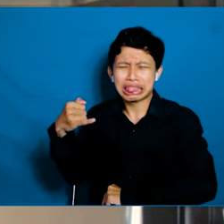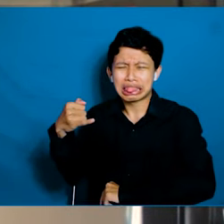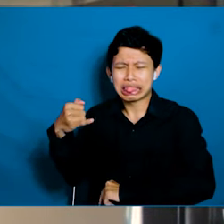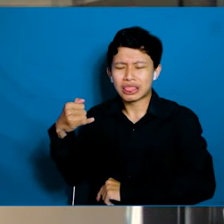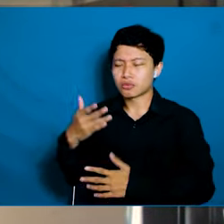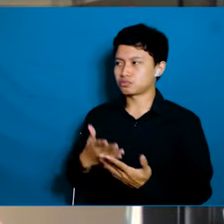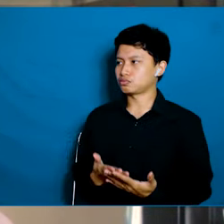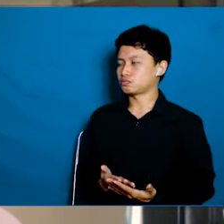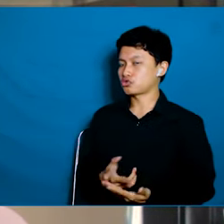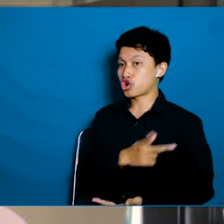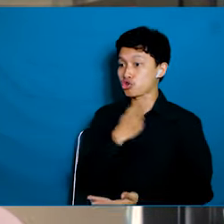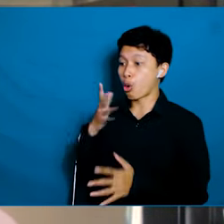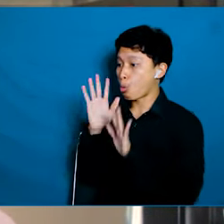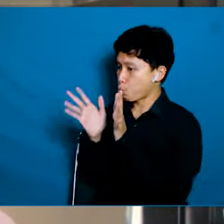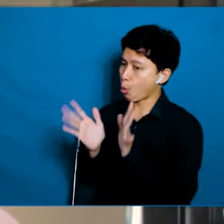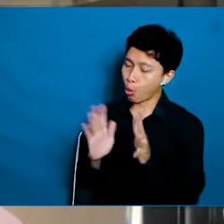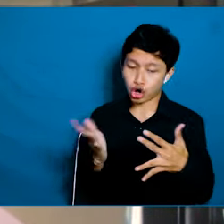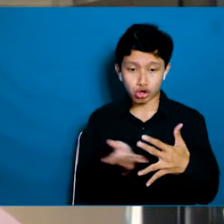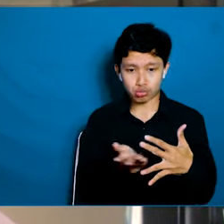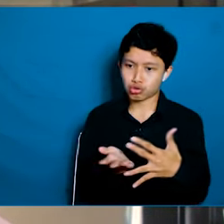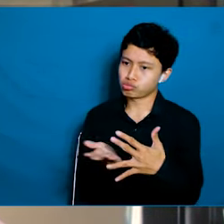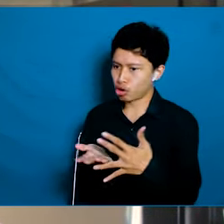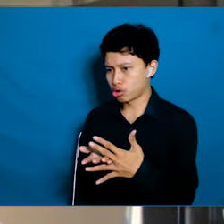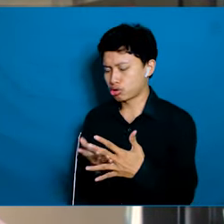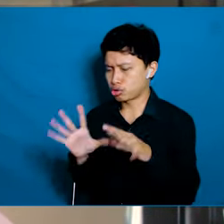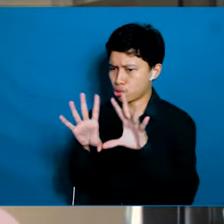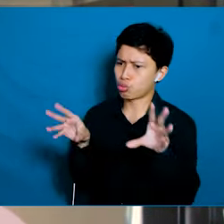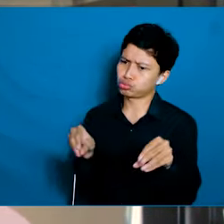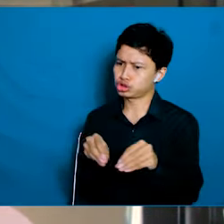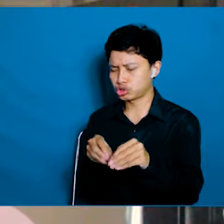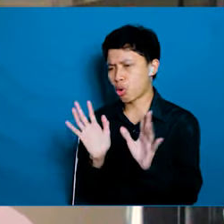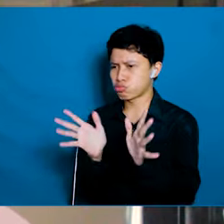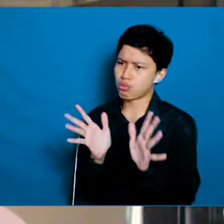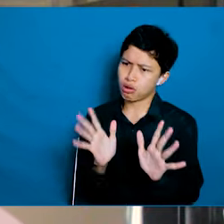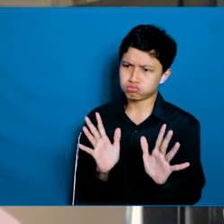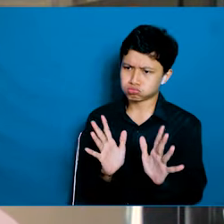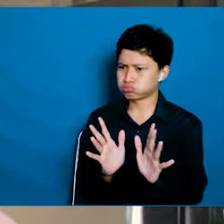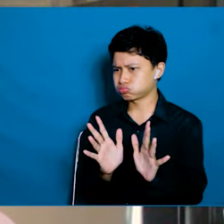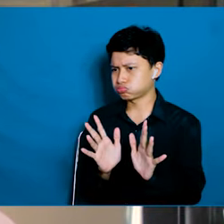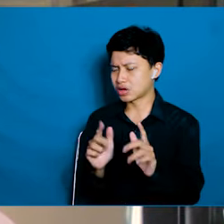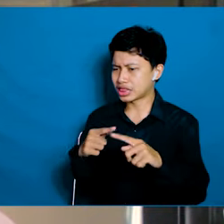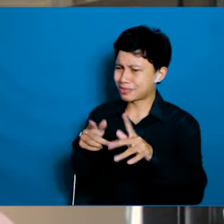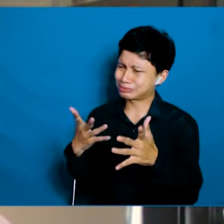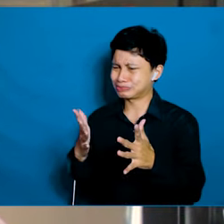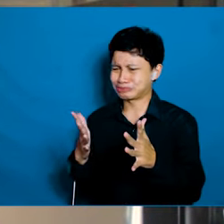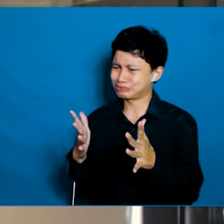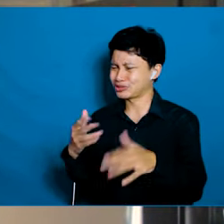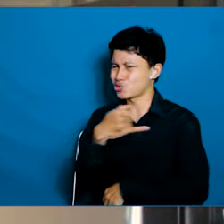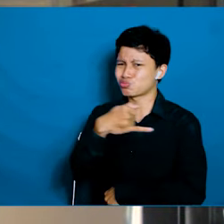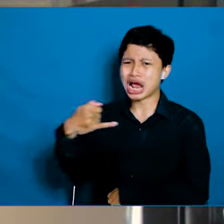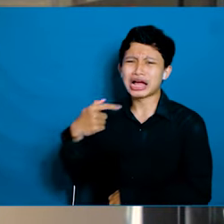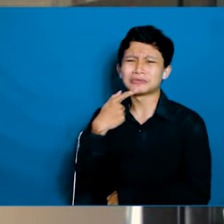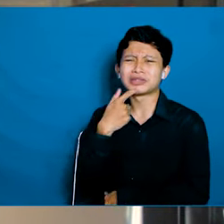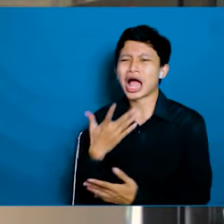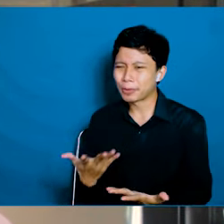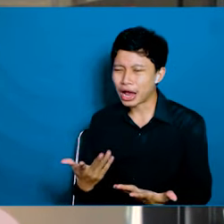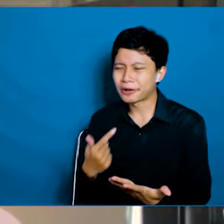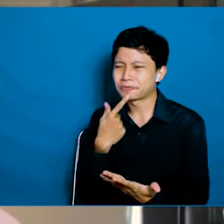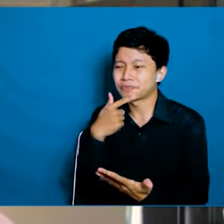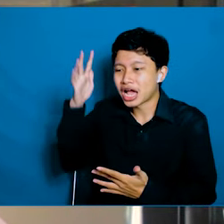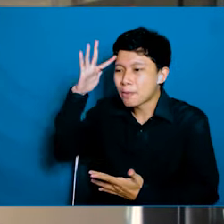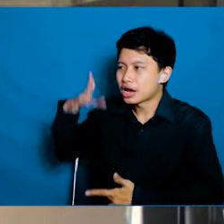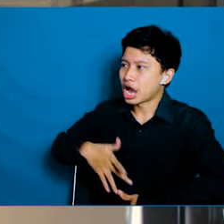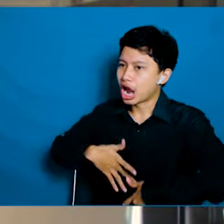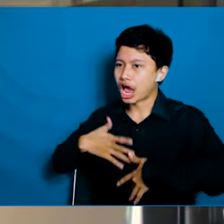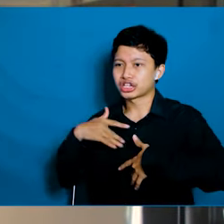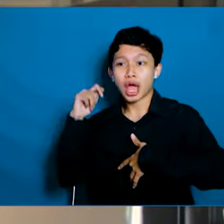sadari. Kita ngomong soal aksesibilitas, soal inklusi, soal pendidikan, tapi kita tidak pernah berbicara soal